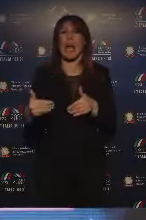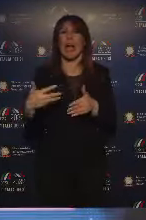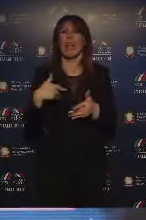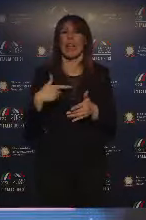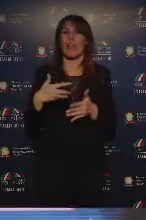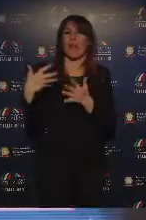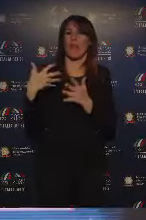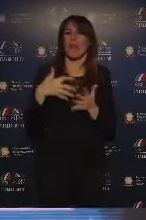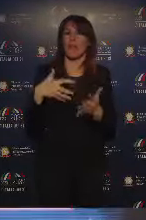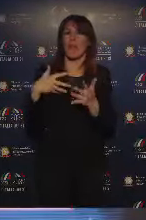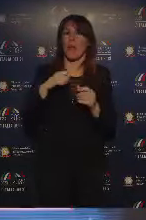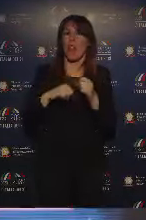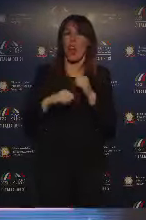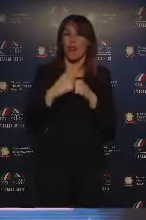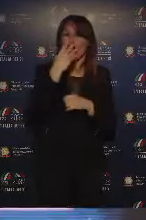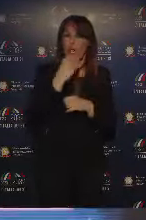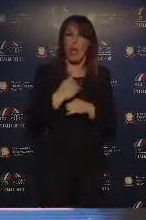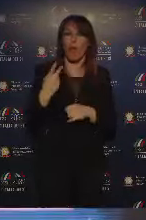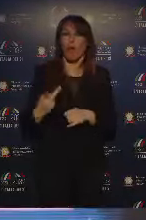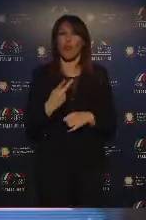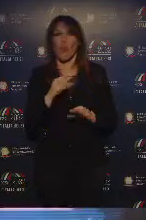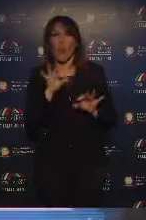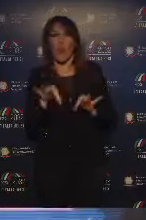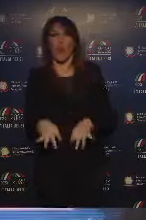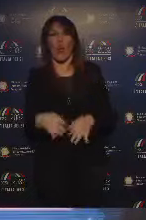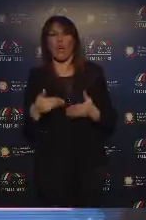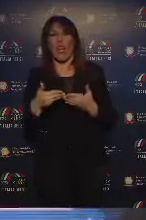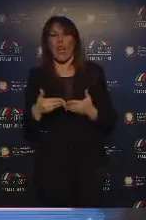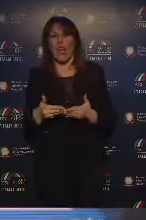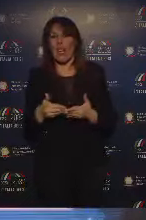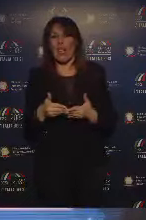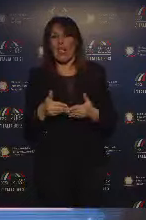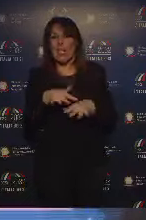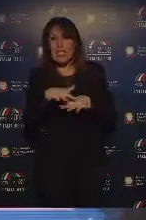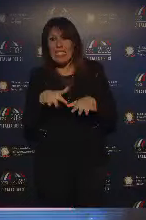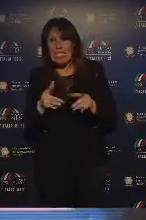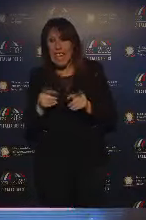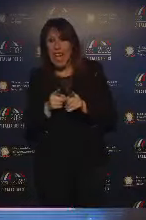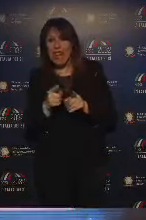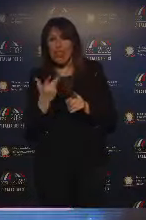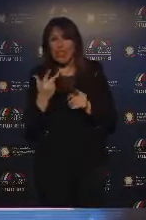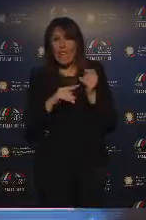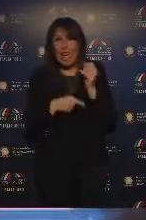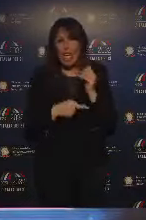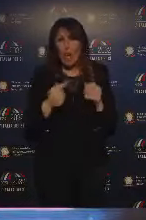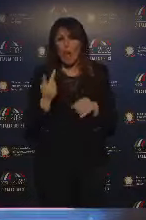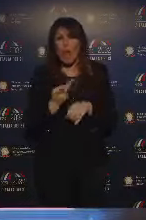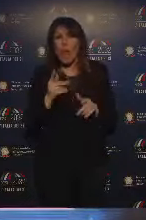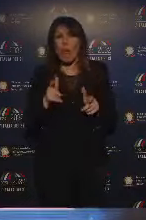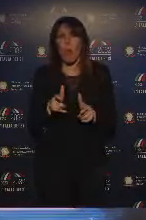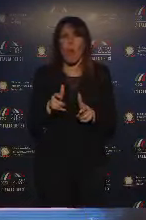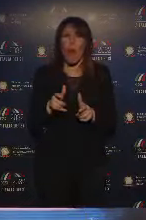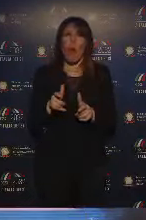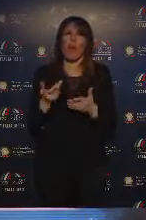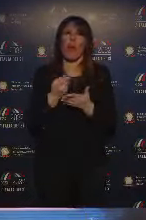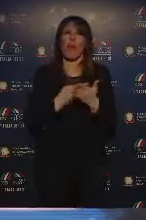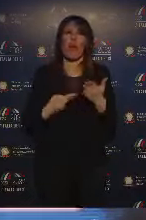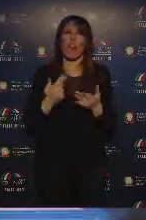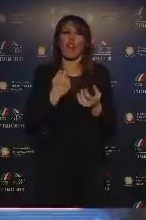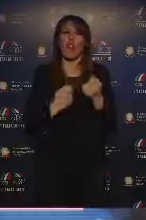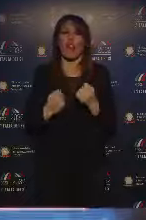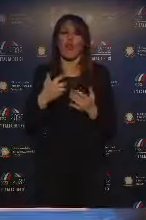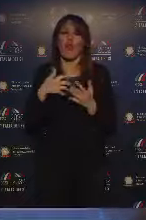e poi ti fermi du ore per attraversare 3 km di stretto Diciamo che il piano economico finanziario non è